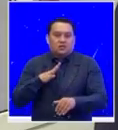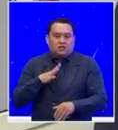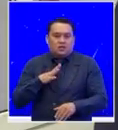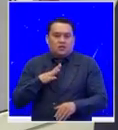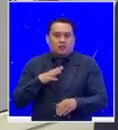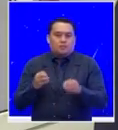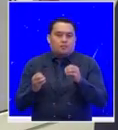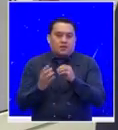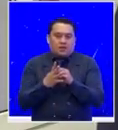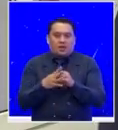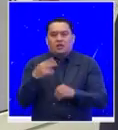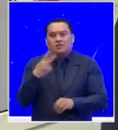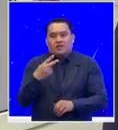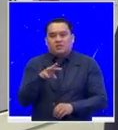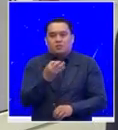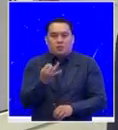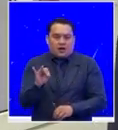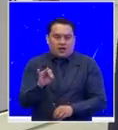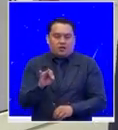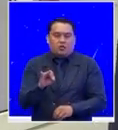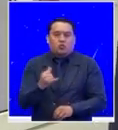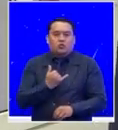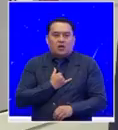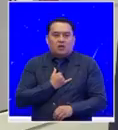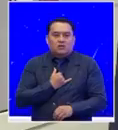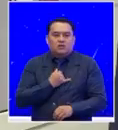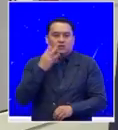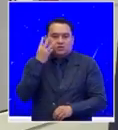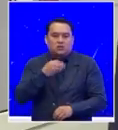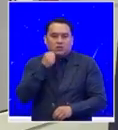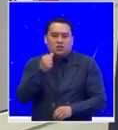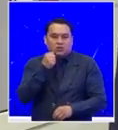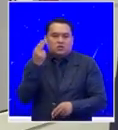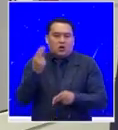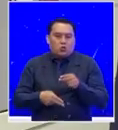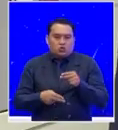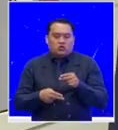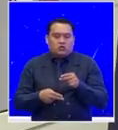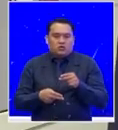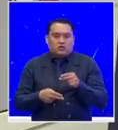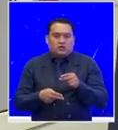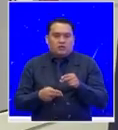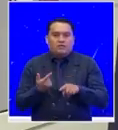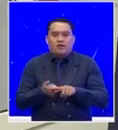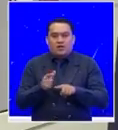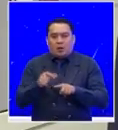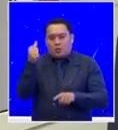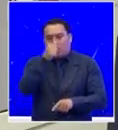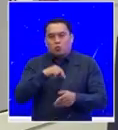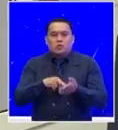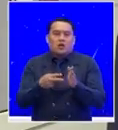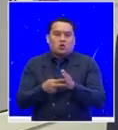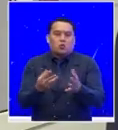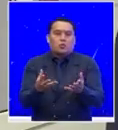до 15-го, до 20 мая мы должны посевную по сахарной свекле закончить. В этом году